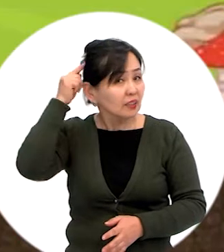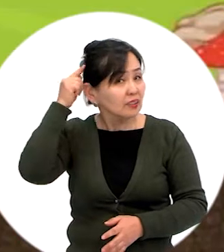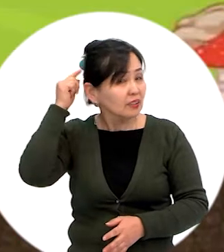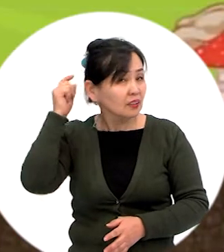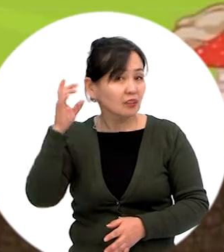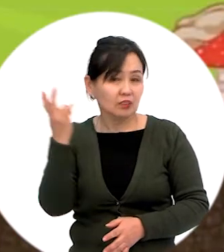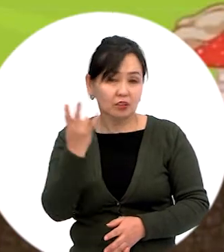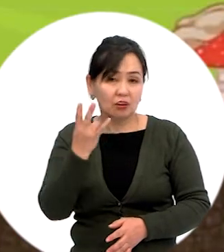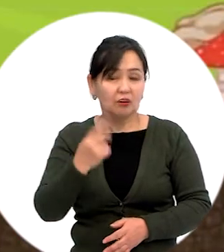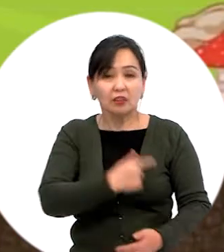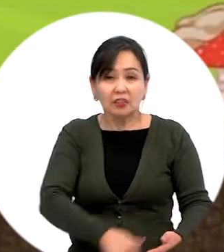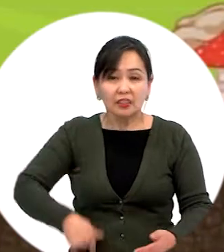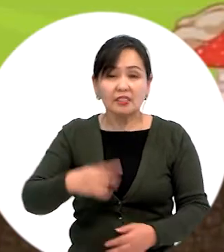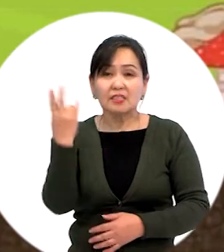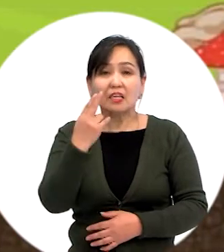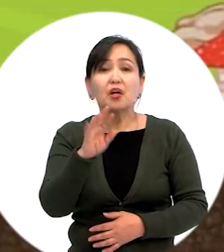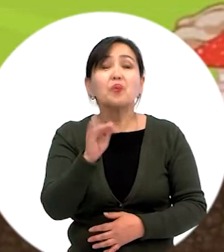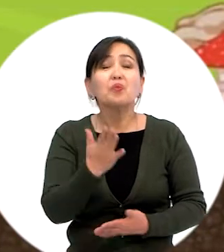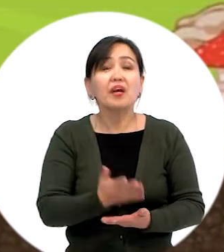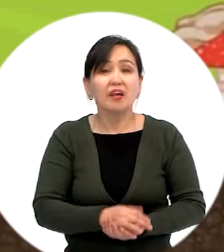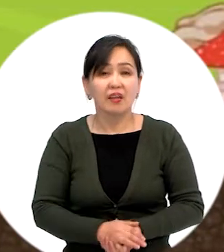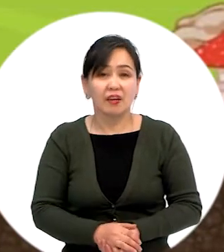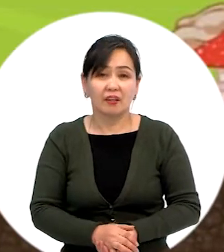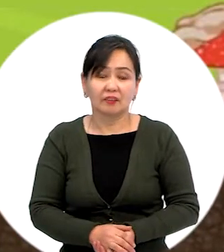гитгэн ногоон, гитгэн цагаан тэр юу вэ?